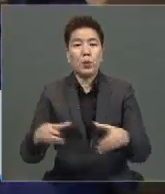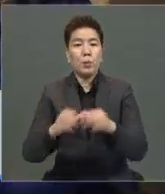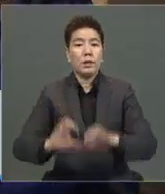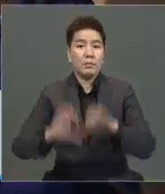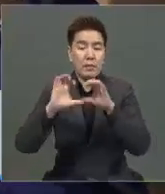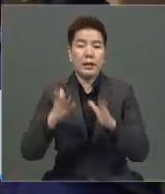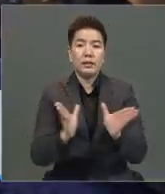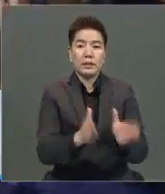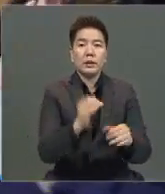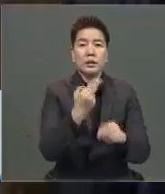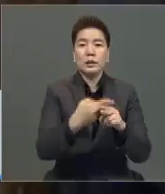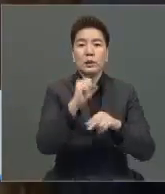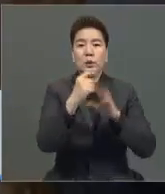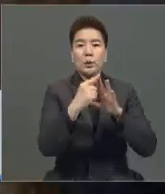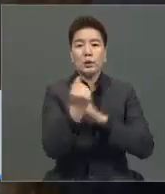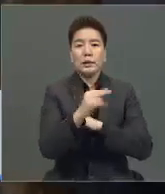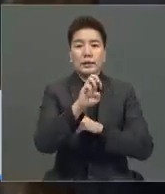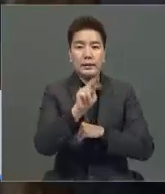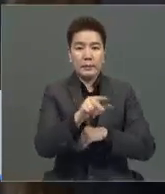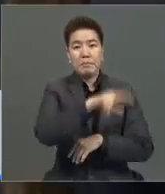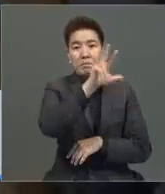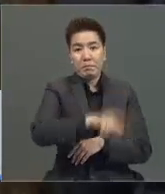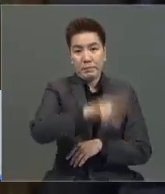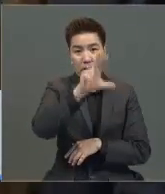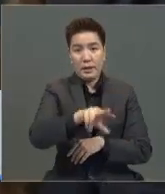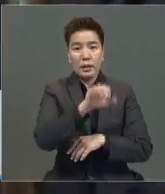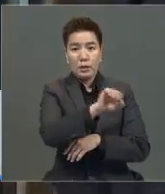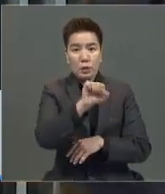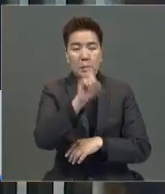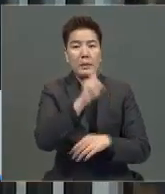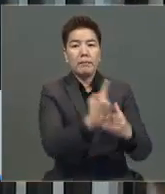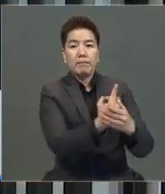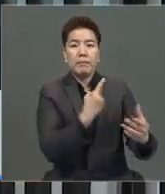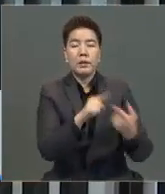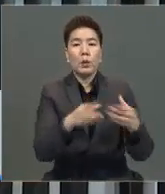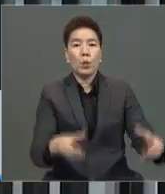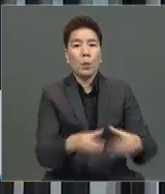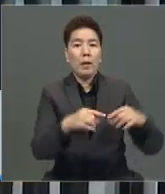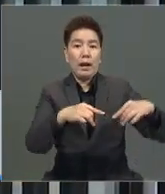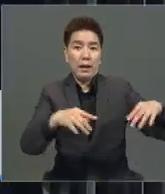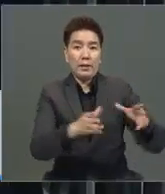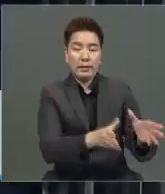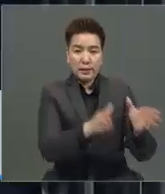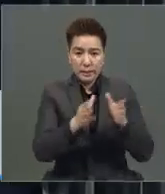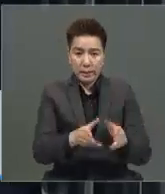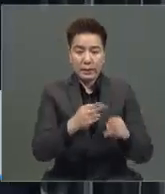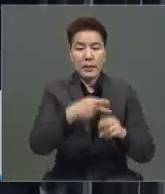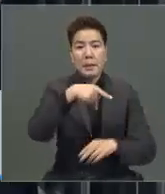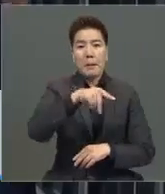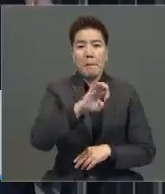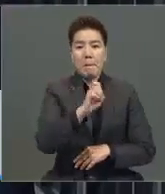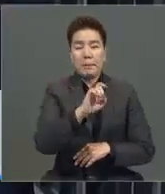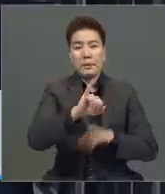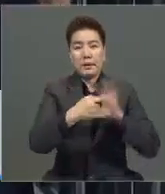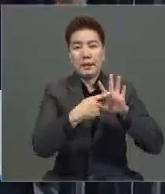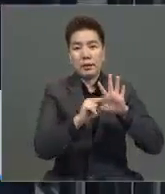รัฐบาลนายสุทินคลังแสงสสพักเพื่อไทยในฐานะประธานวิปฝ่ายค้านนายพิจารณ์ช